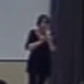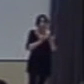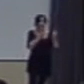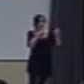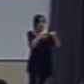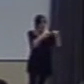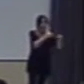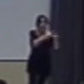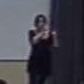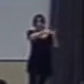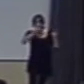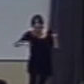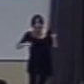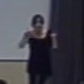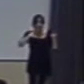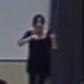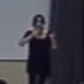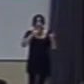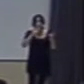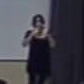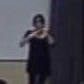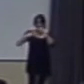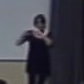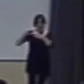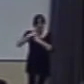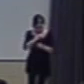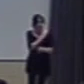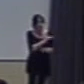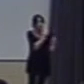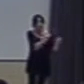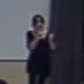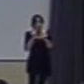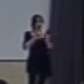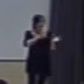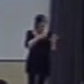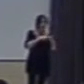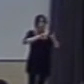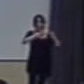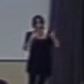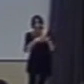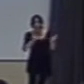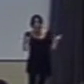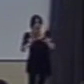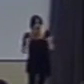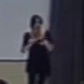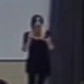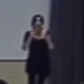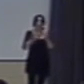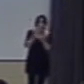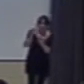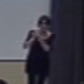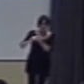persones, els mitjans que han estat premiats en totes les modalitats de ràdio, d'internet, de tele, de premsa escrita,